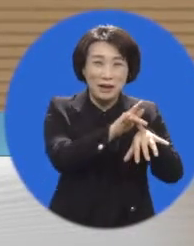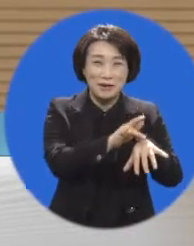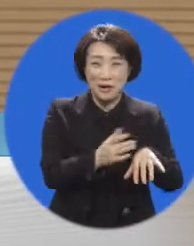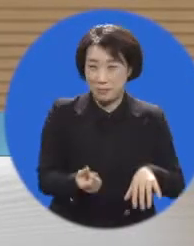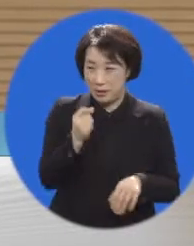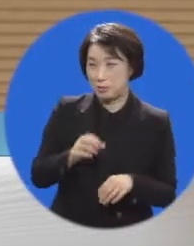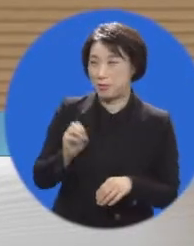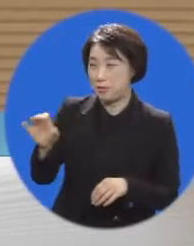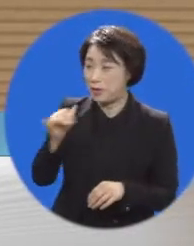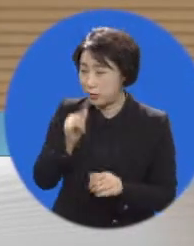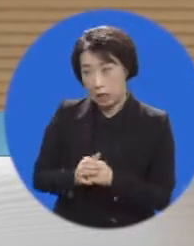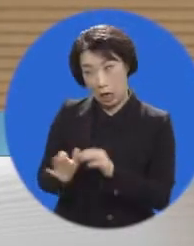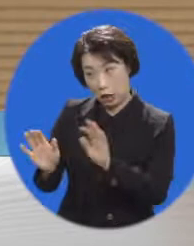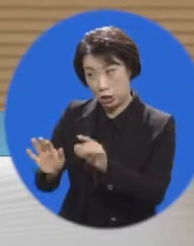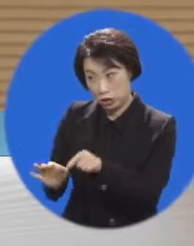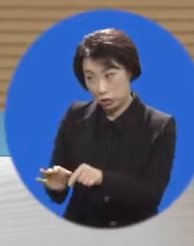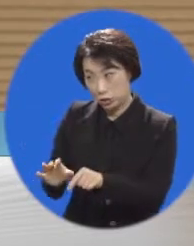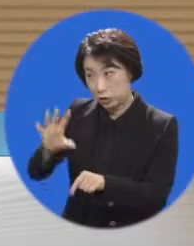날이면 벌어져.